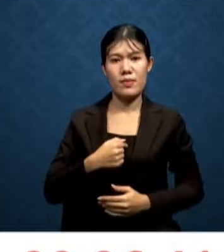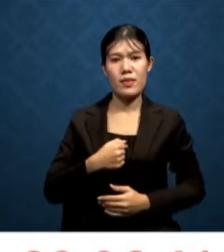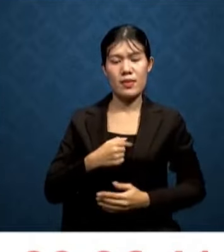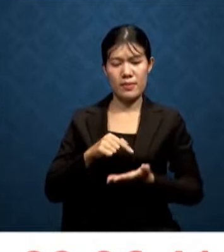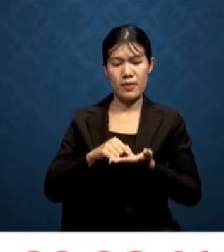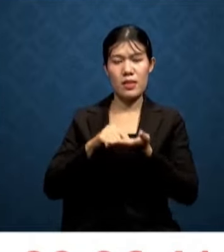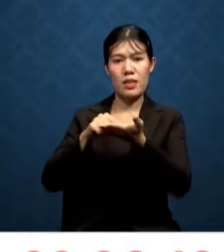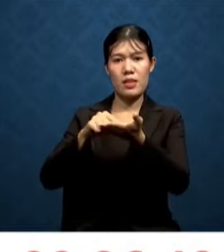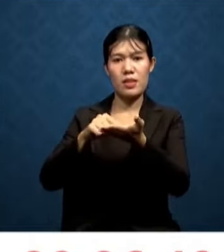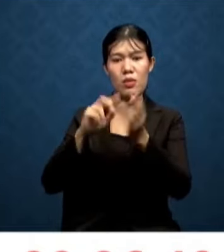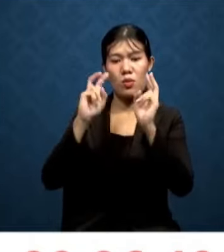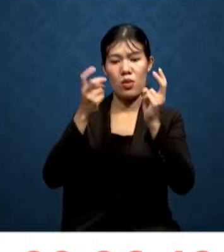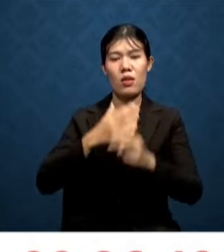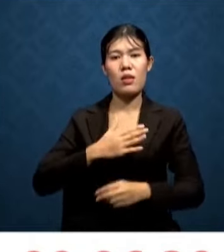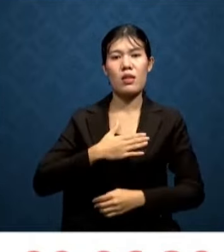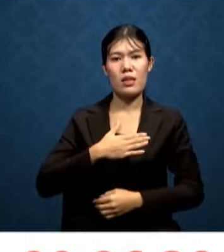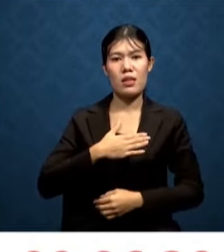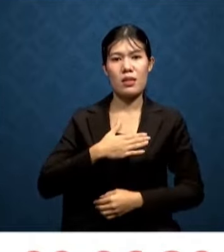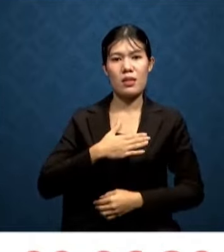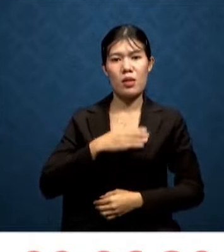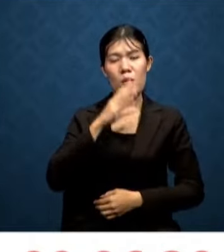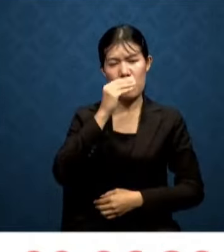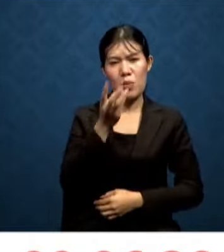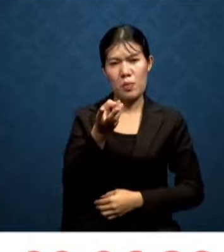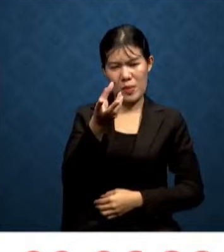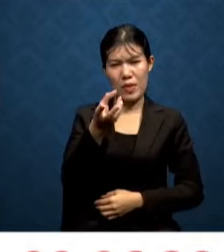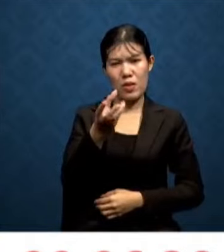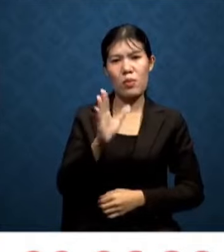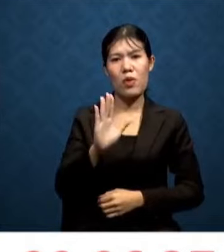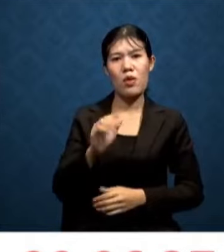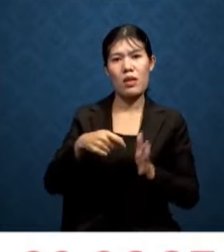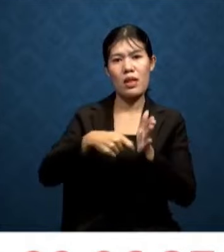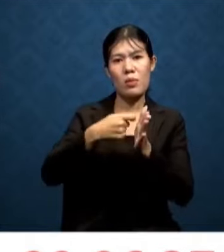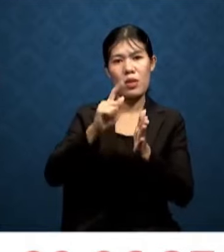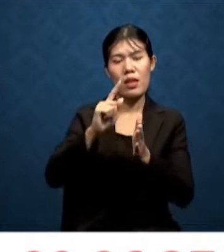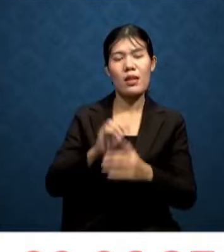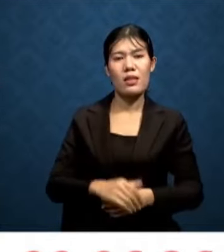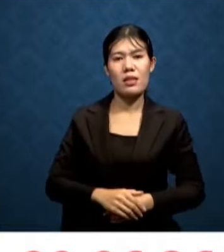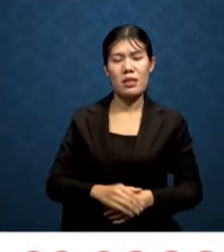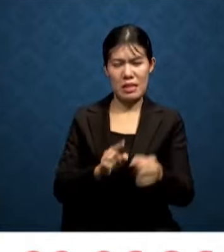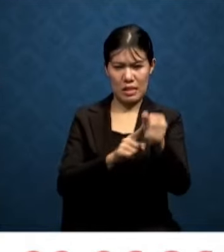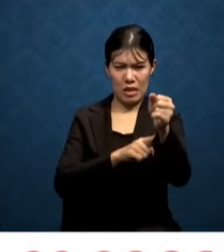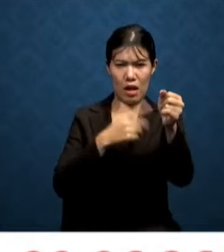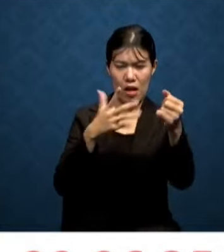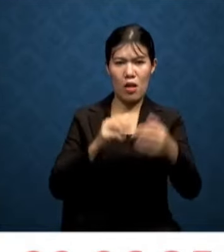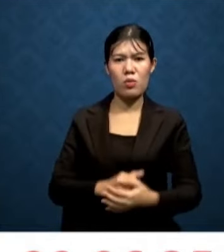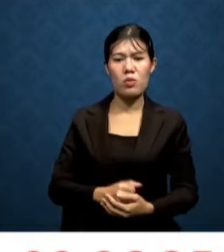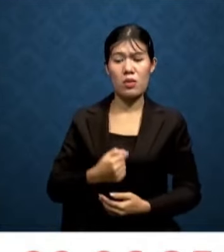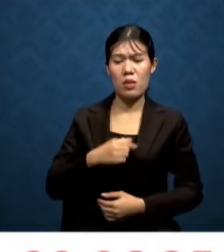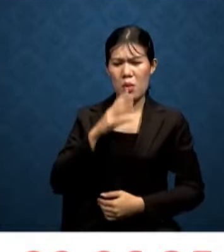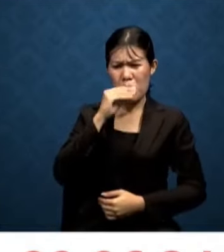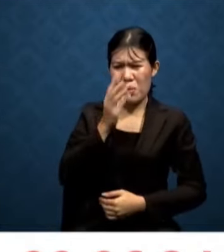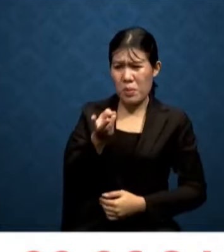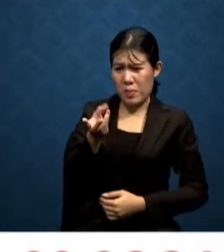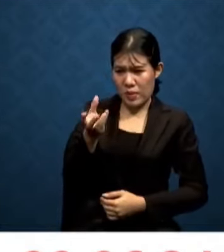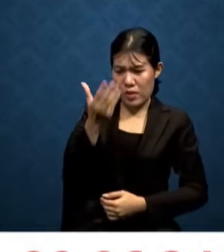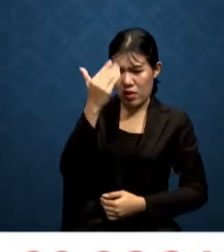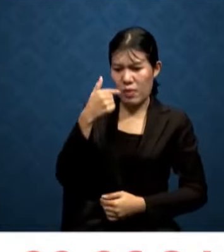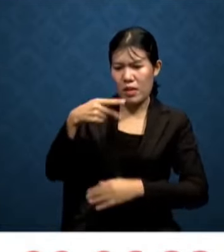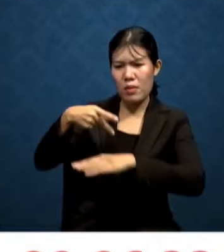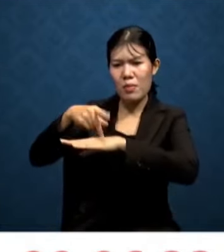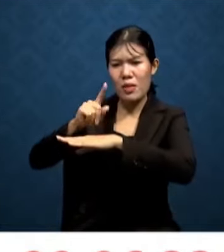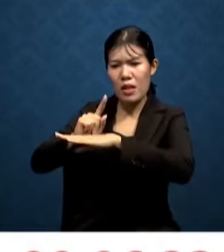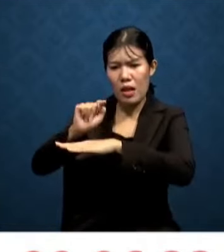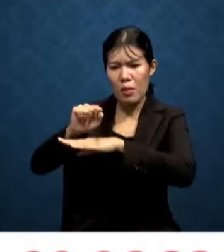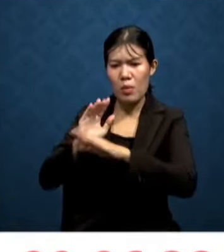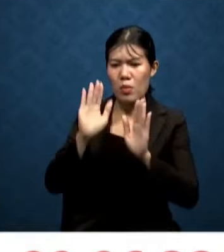ครับสั้นๆครับหลักการเหตุผลอาจารย์นานแล้วเหมือนกันครับ เอาดิฉันเพิ่งพูดนะคะท่านประธานปล่อยให้คนอื่นเนี่ยได้ประ